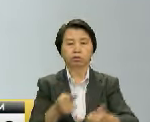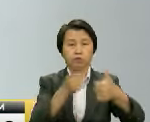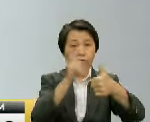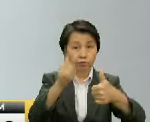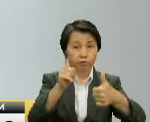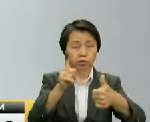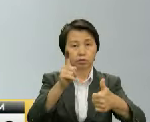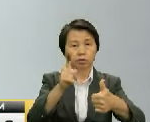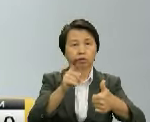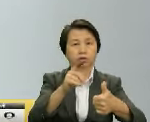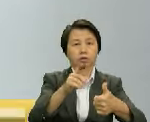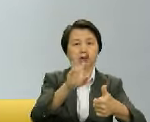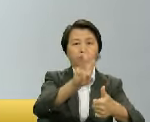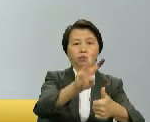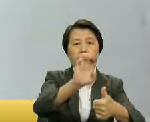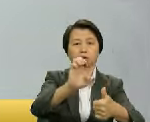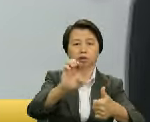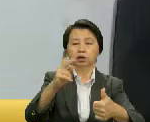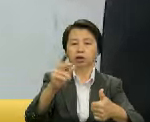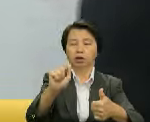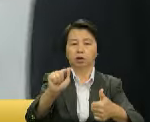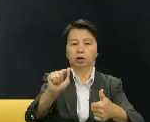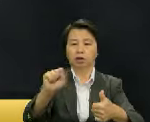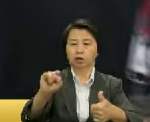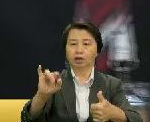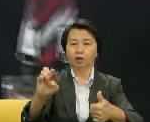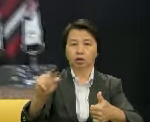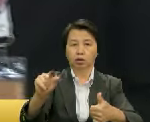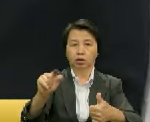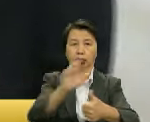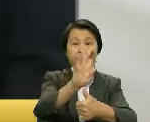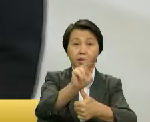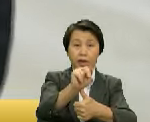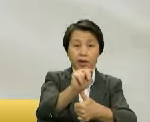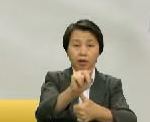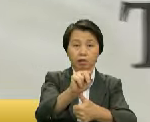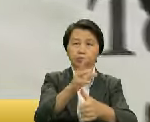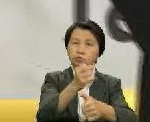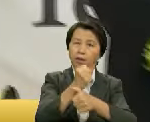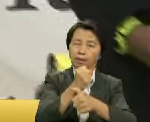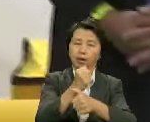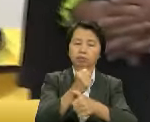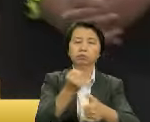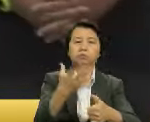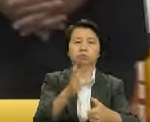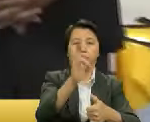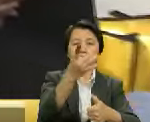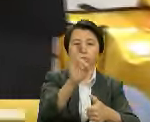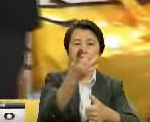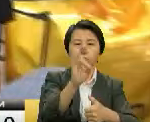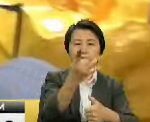pertama, Wi Ka Siong dari Parti Barisan Nasional. Bilangan undi yang diperoleh sebanyak